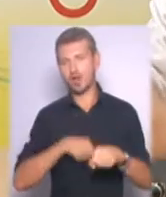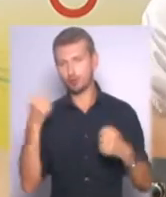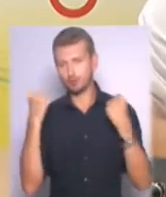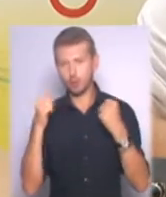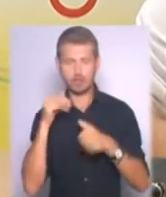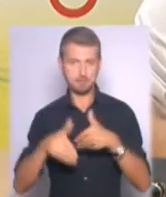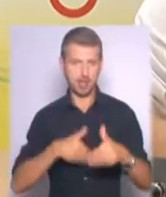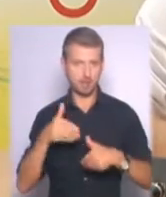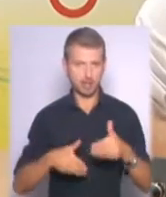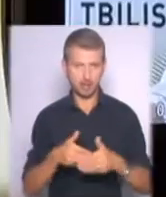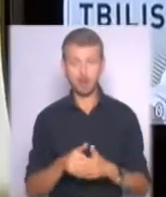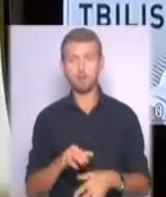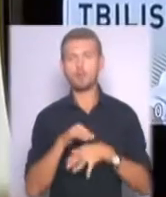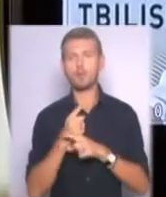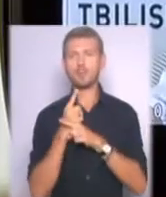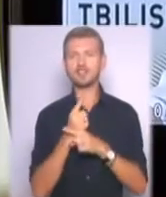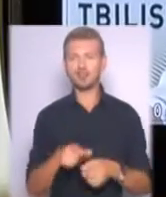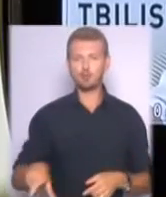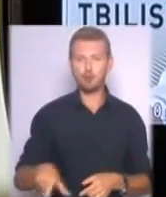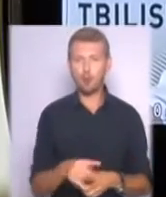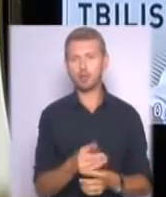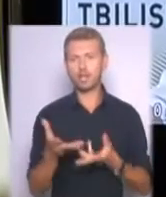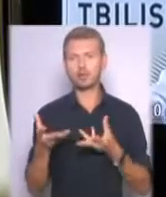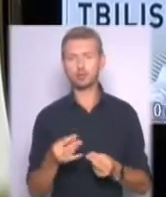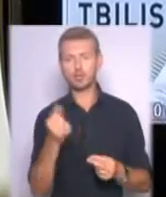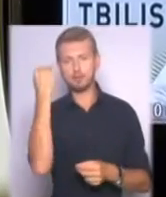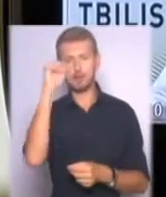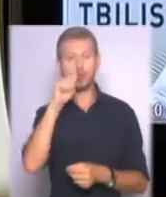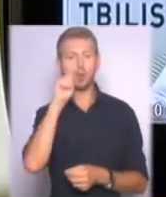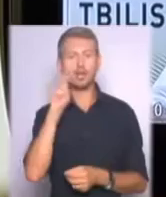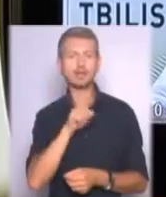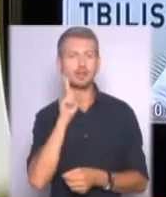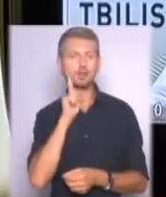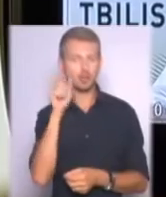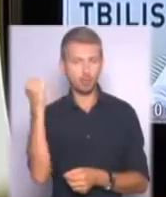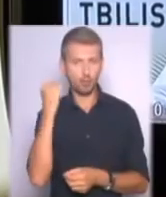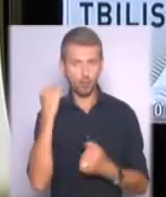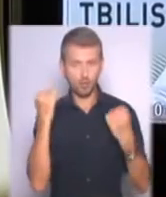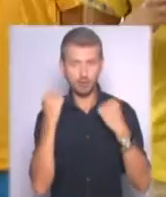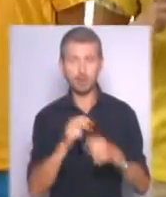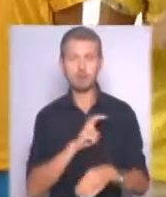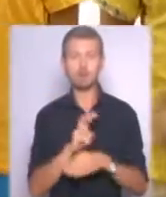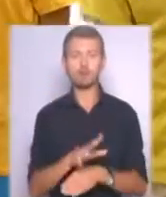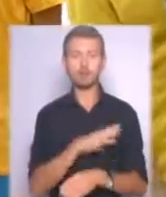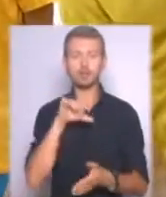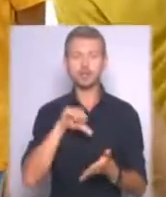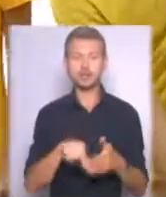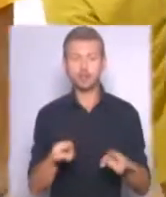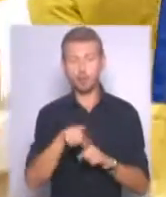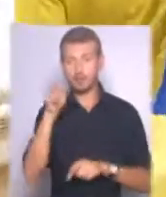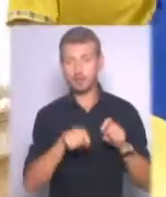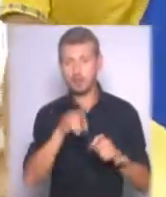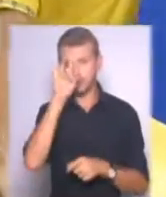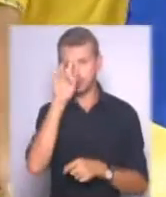плавання. Провести в дорогу та надихнути на перемоги українських юніорів прийшов колишній учасник такого фестивалю та